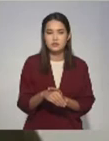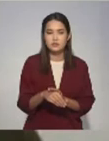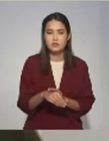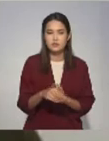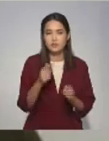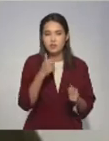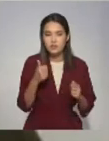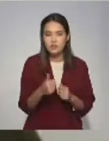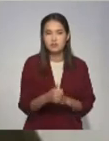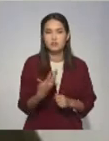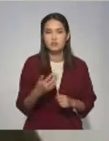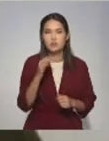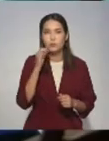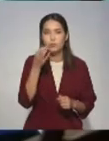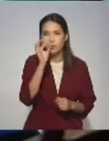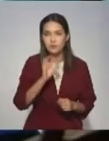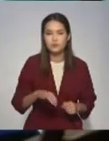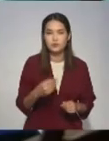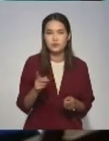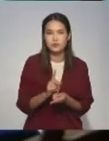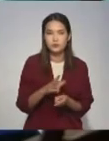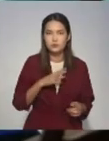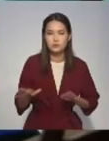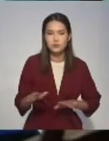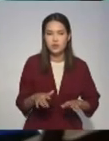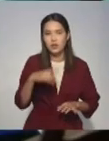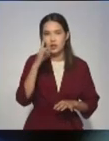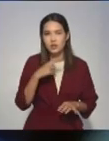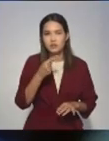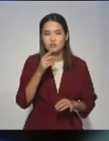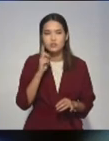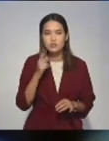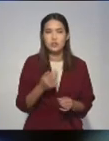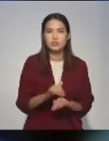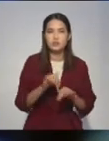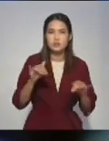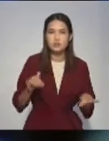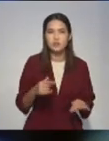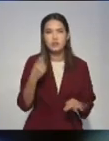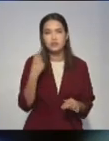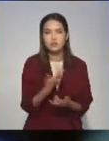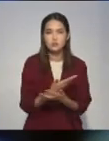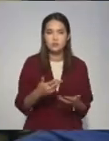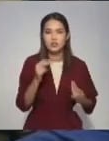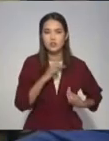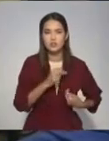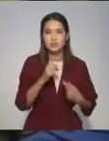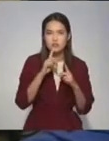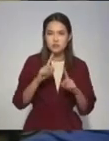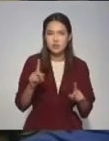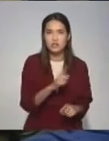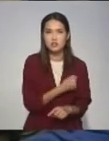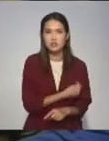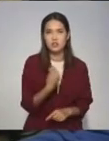алдын алу керек, профилактика болу керек. Қазақстанда 500 000 астам адам ішімдікке құмар. Бұл тек ресми дерек. Дәрігердің